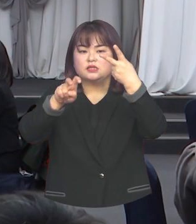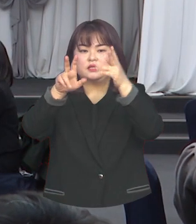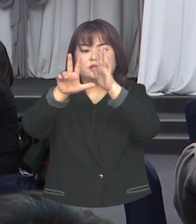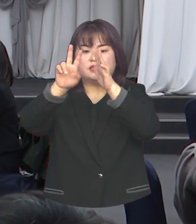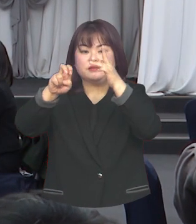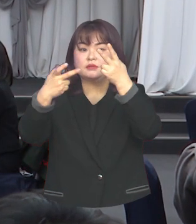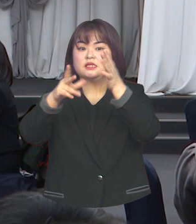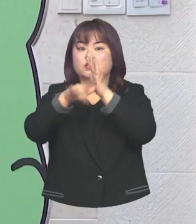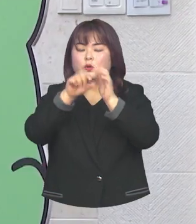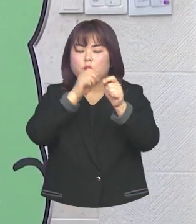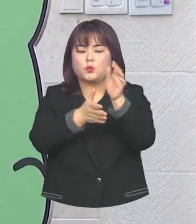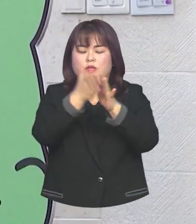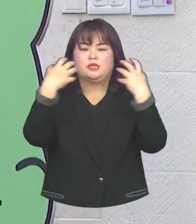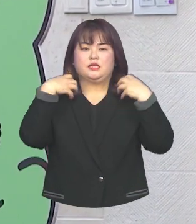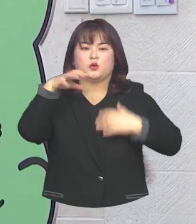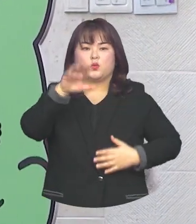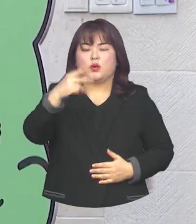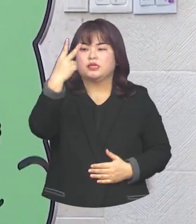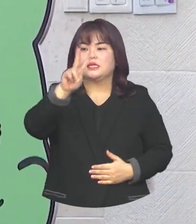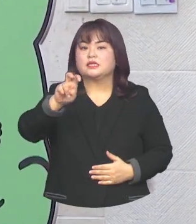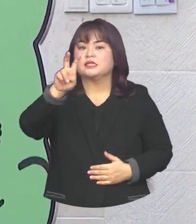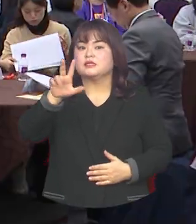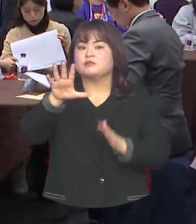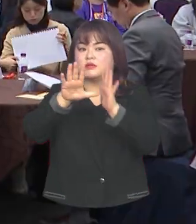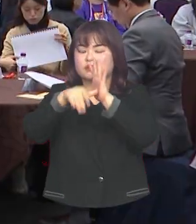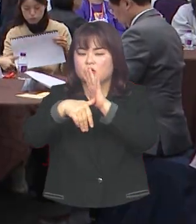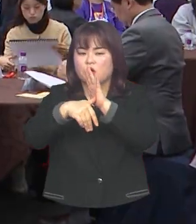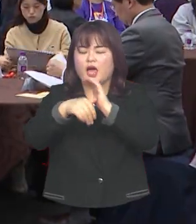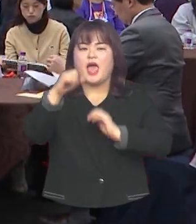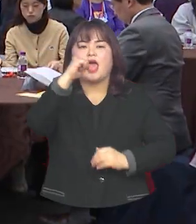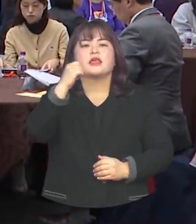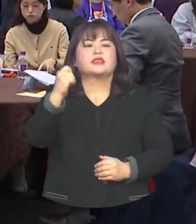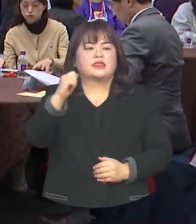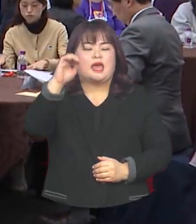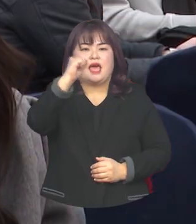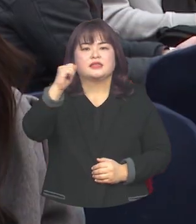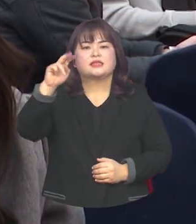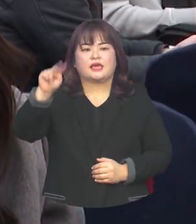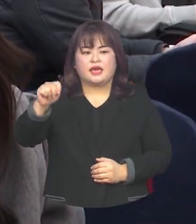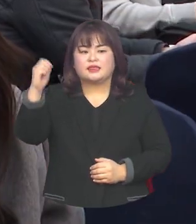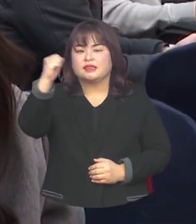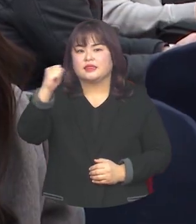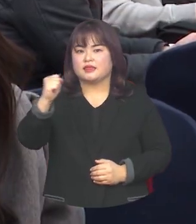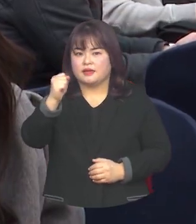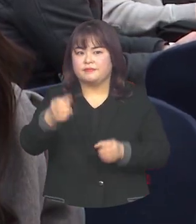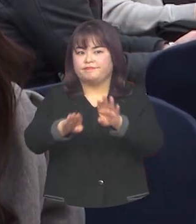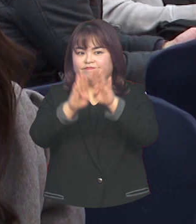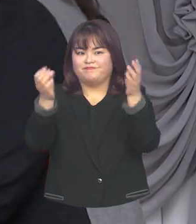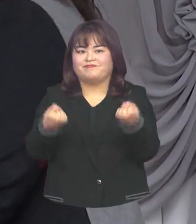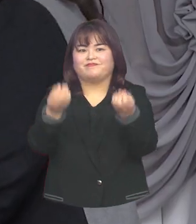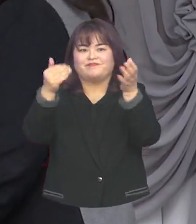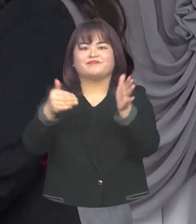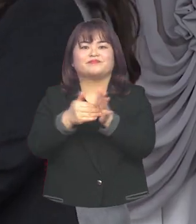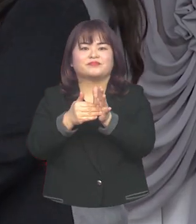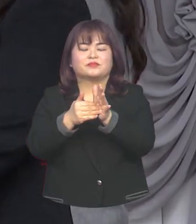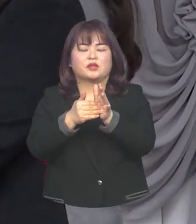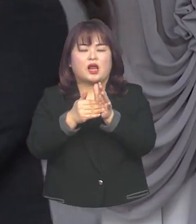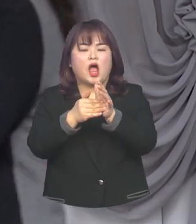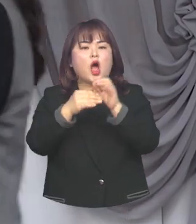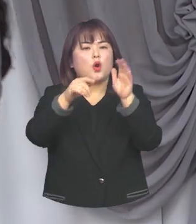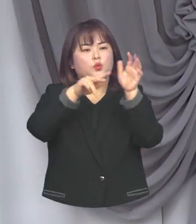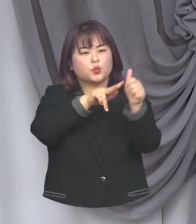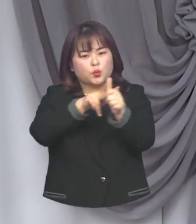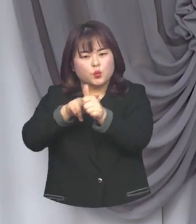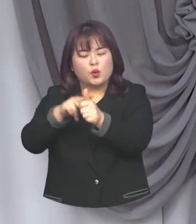지난 27일 시청 컨벤션홀에서 2023년 용인시 SNS 시민 서포터즈 발대식이 열렸습니다.